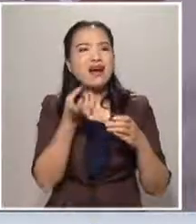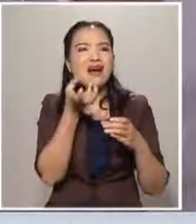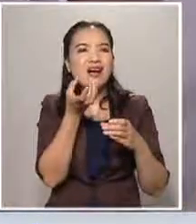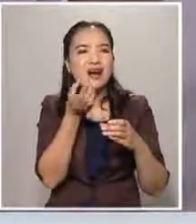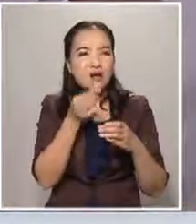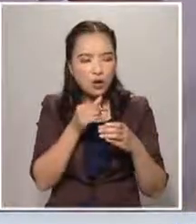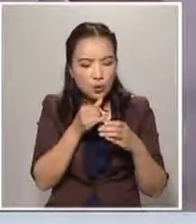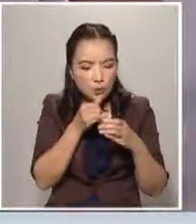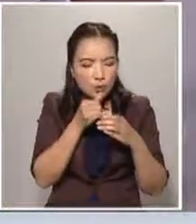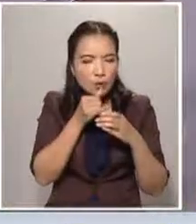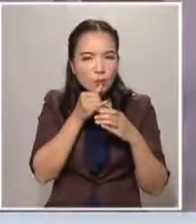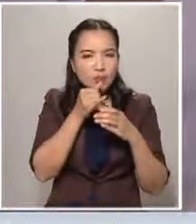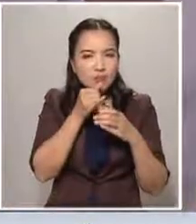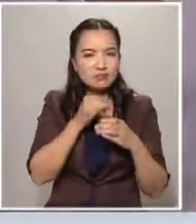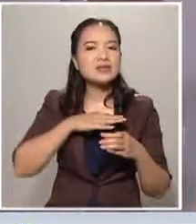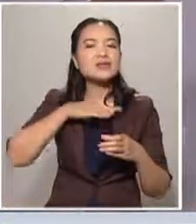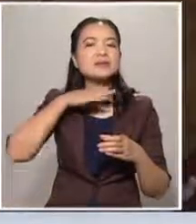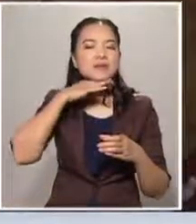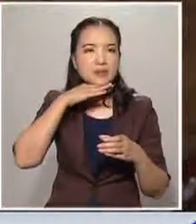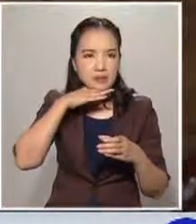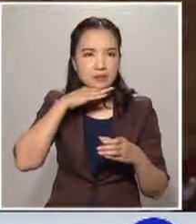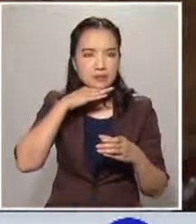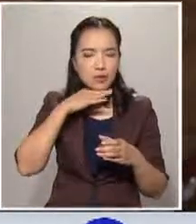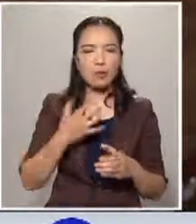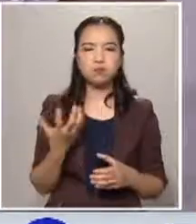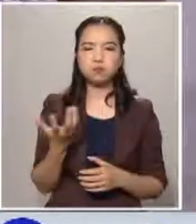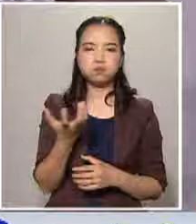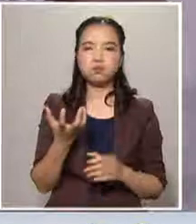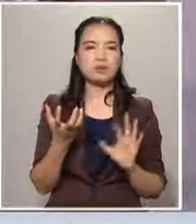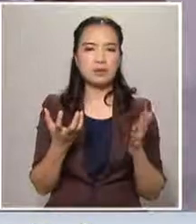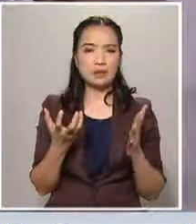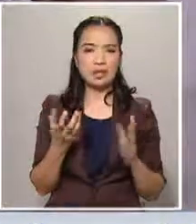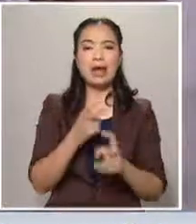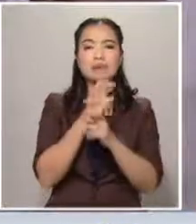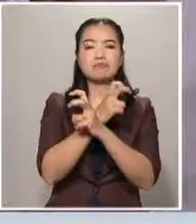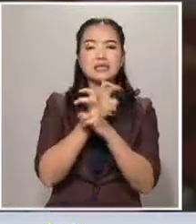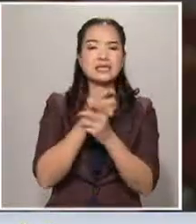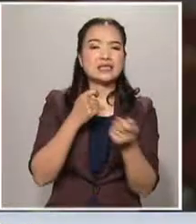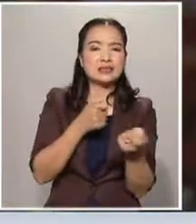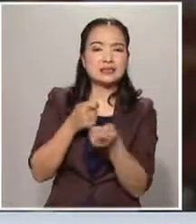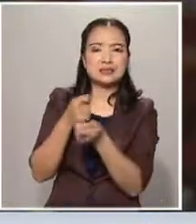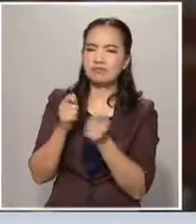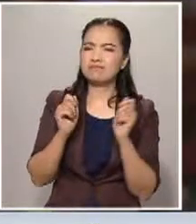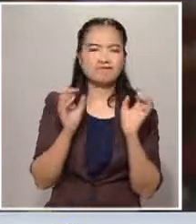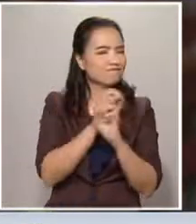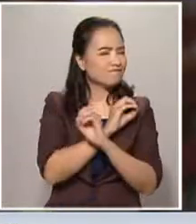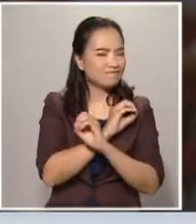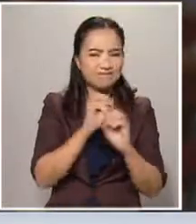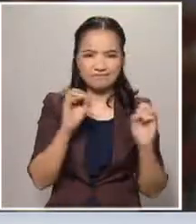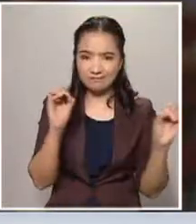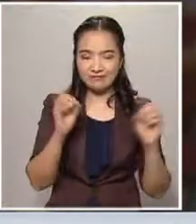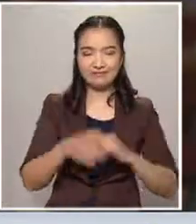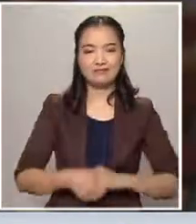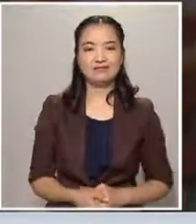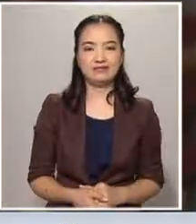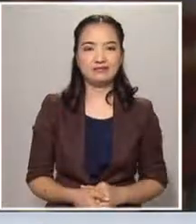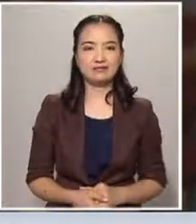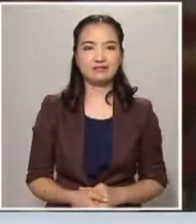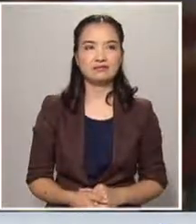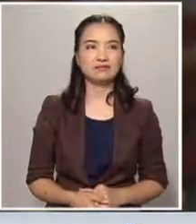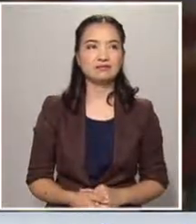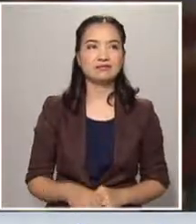านและจะไม่อ้วนและท้องจะไม่ปู และที่สำคัญคือปลอดสารจริ ง ปลอดสารจริงๆผมก็คิดขึ้นว่าใ